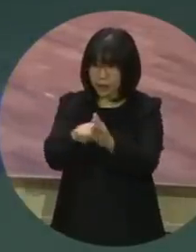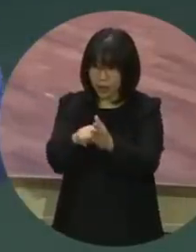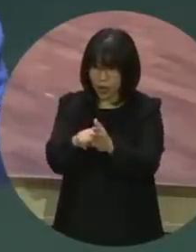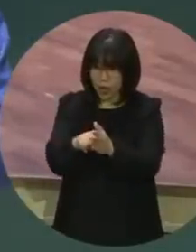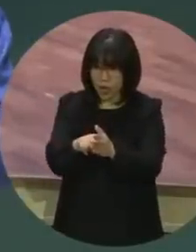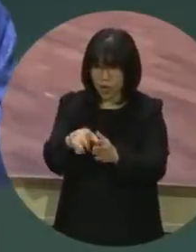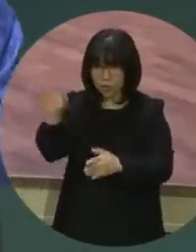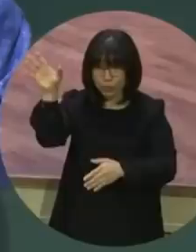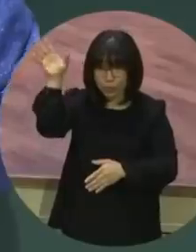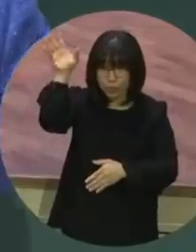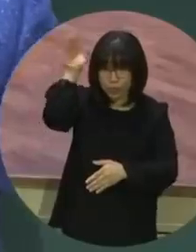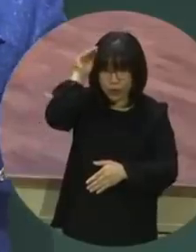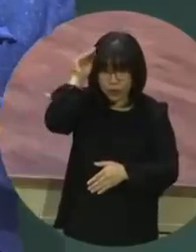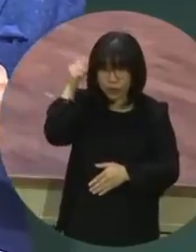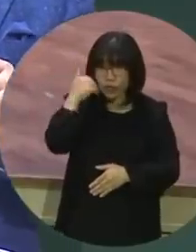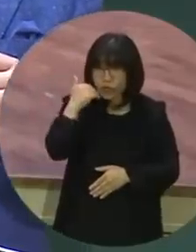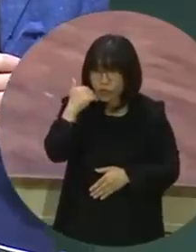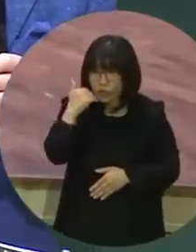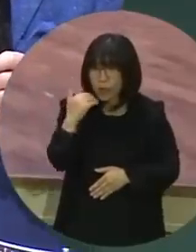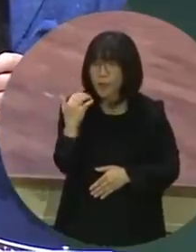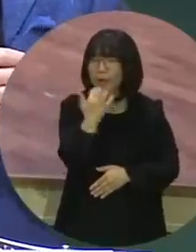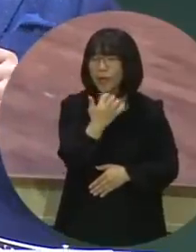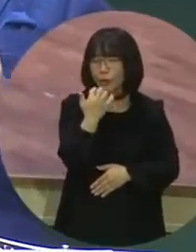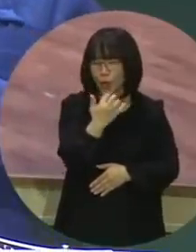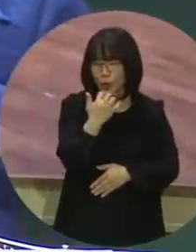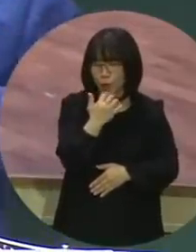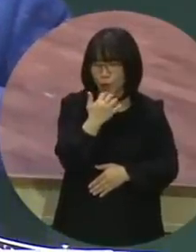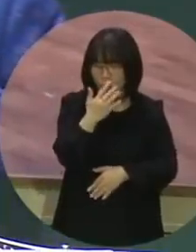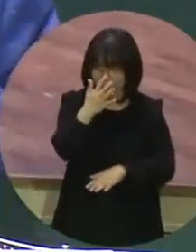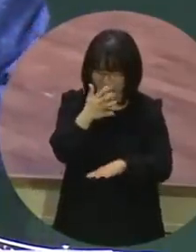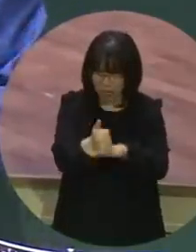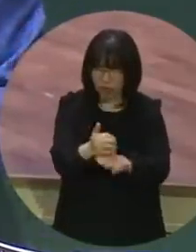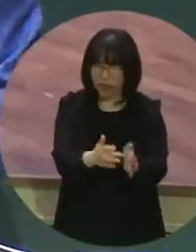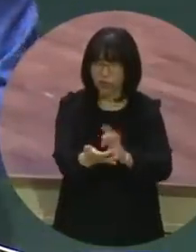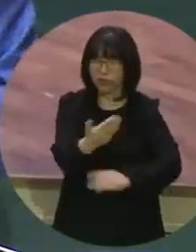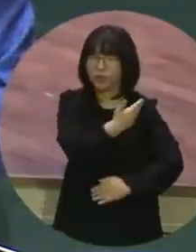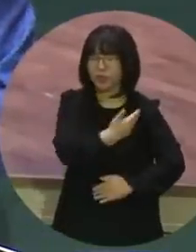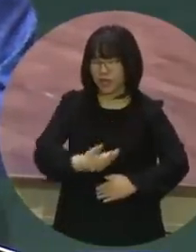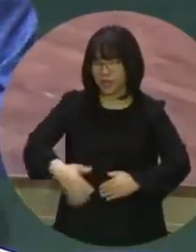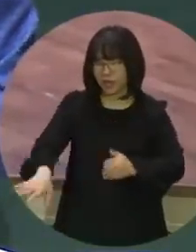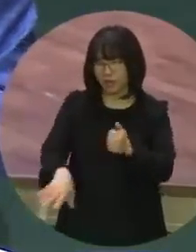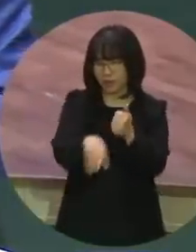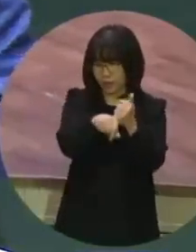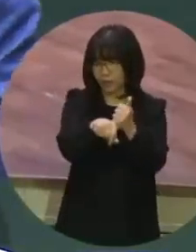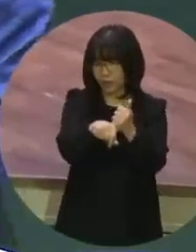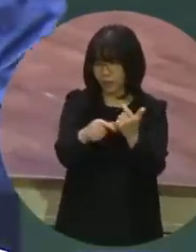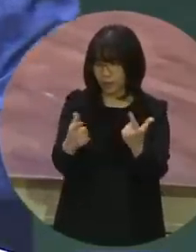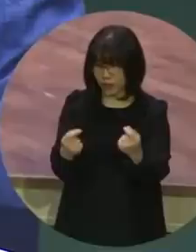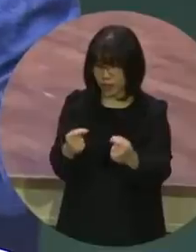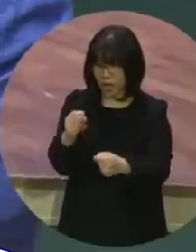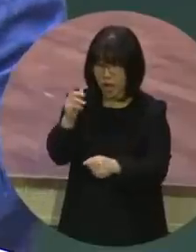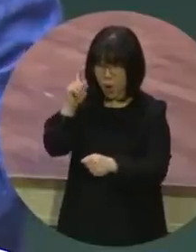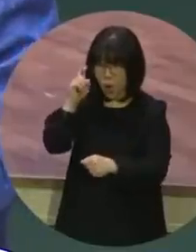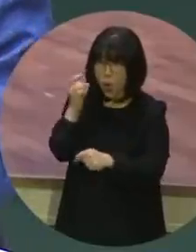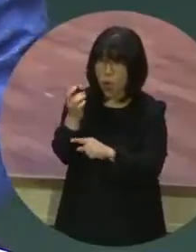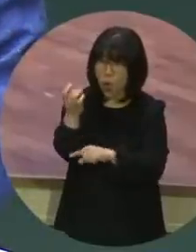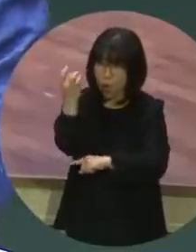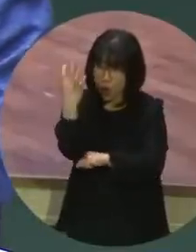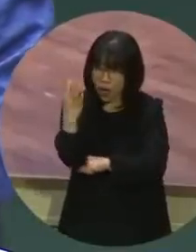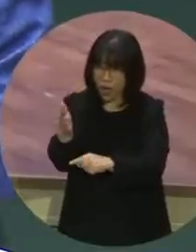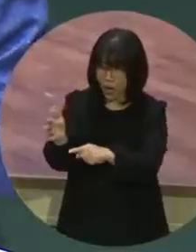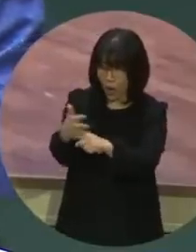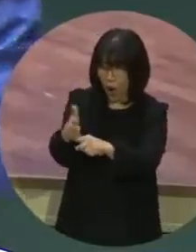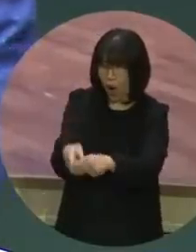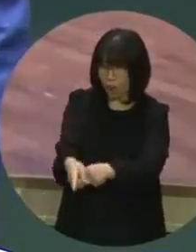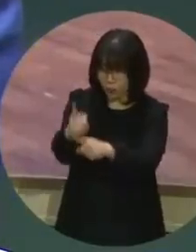무식한 베드로가 사도가 되잖아요. 요한 뭐 말할 거 그 야고 전부 다 어부 출신들인데 한번 예수 그냥